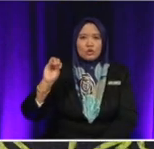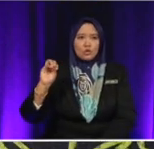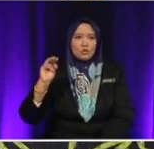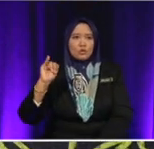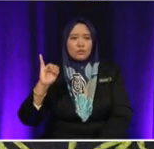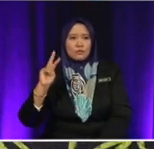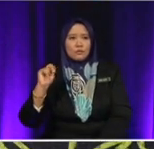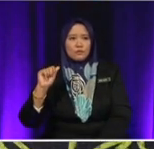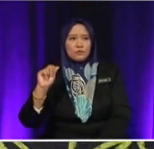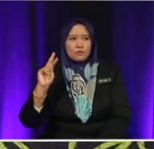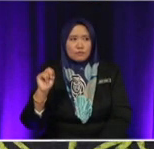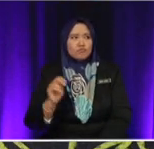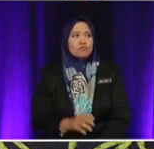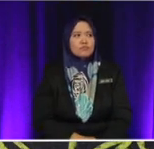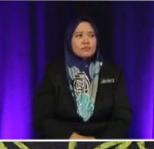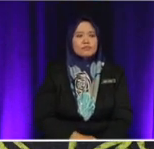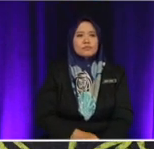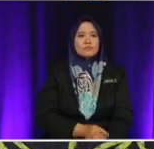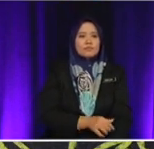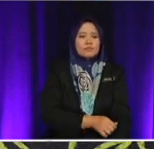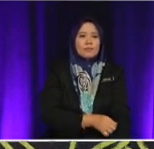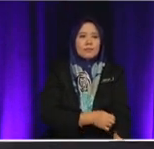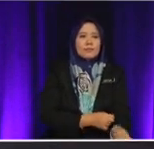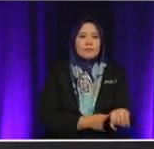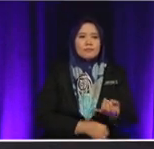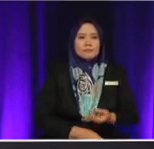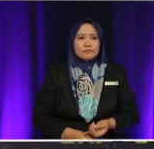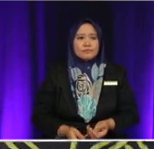Baik, terima kasih Azim. Okey, seterusnya yang kritis.